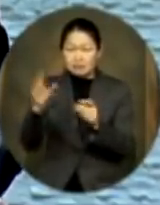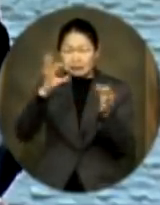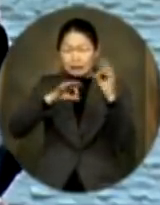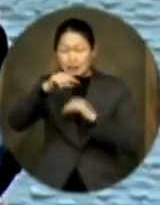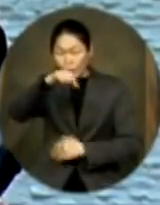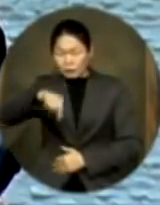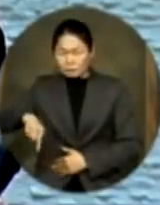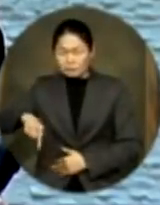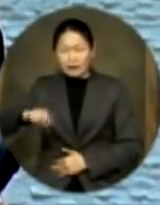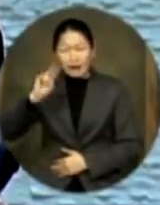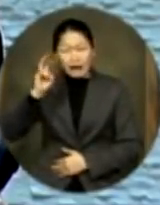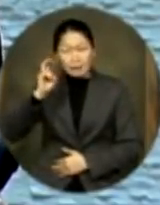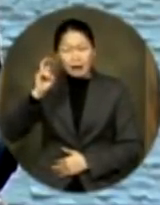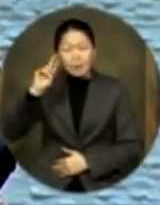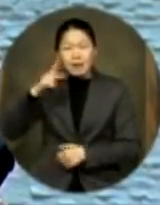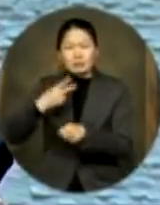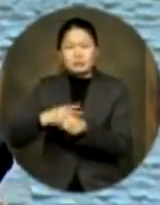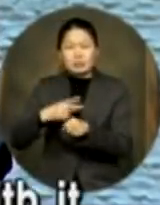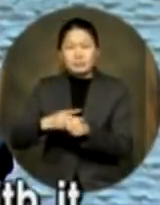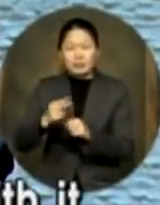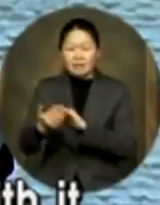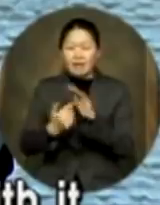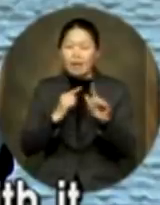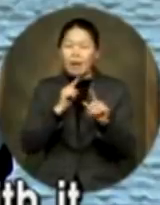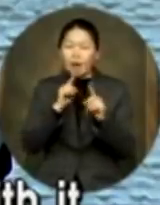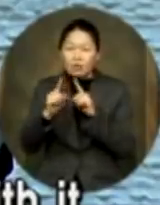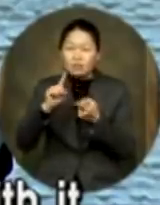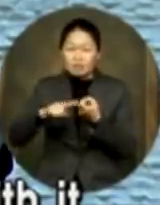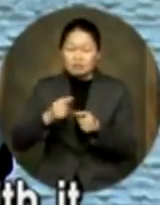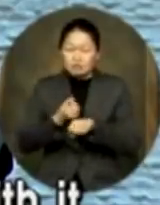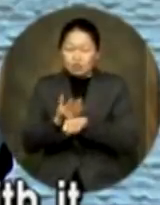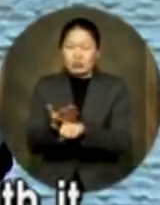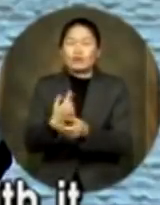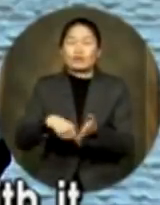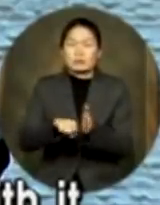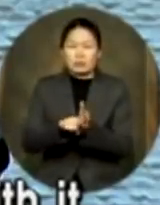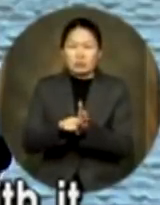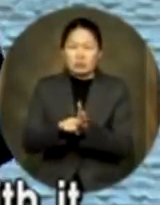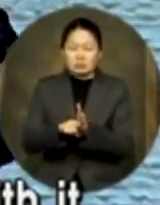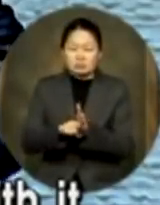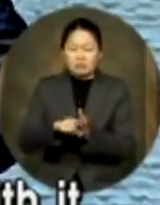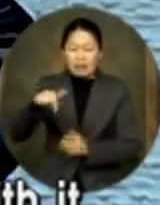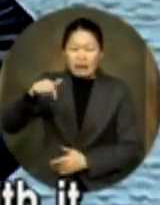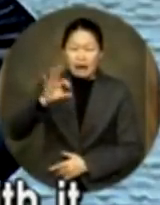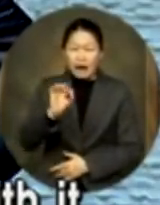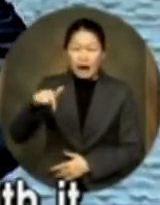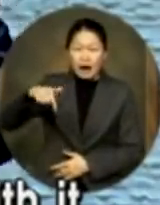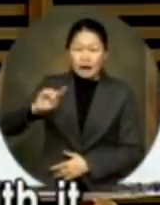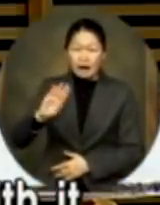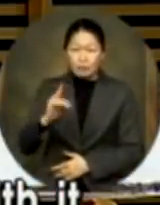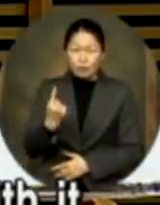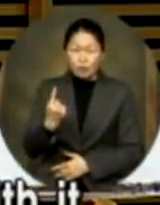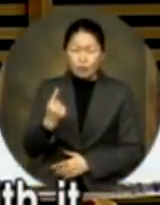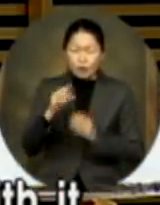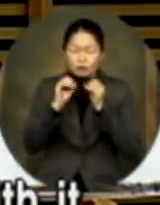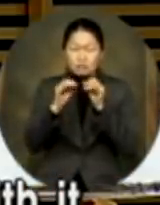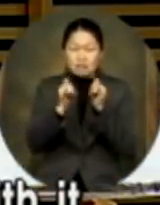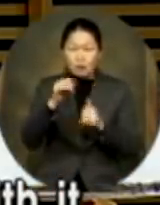왔던 마이 입니다 이아 가보라는 선지자가 와서 사도 바울의 허리띠를